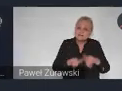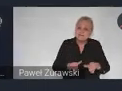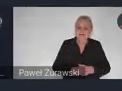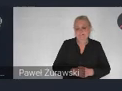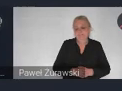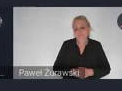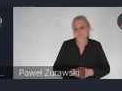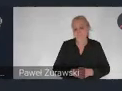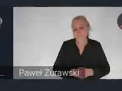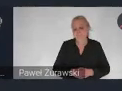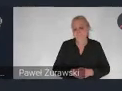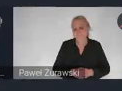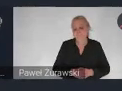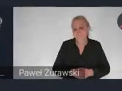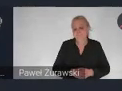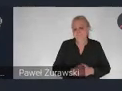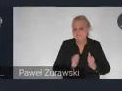zadania